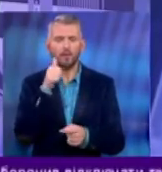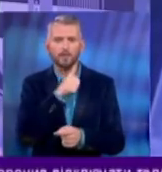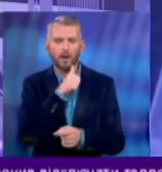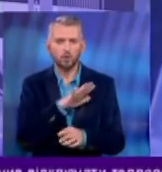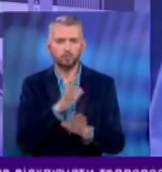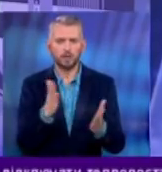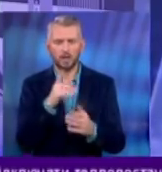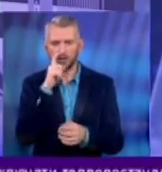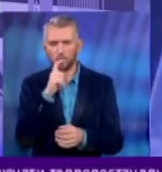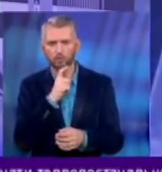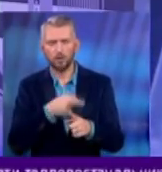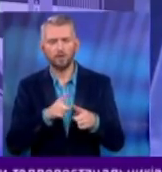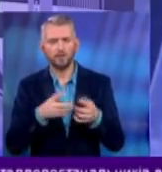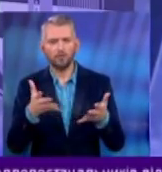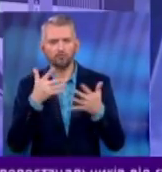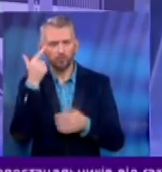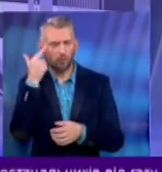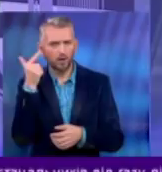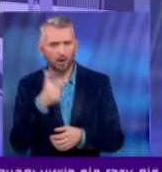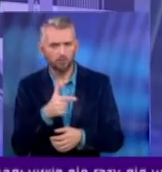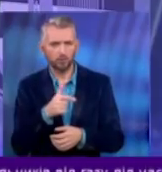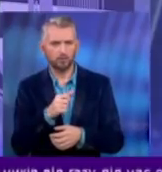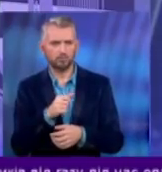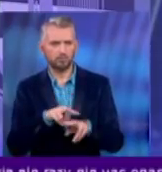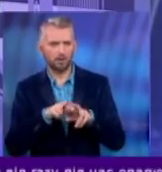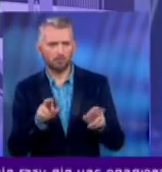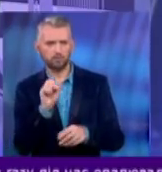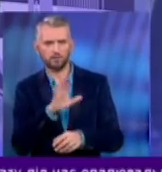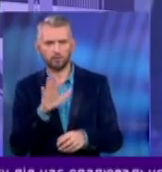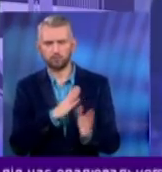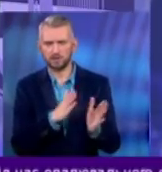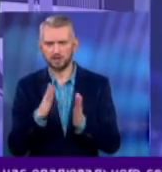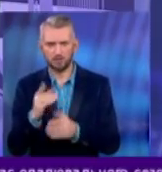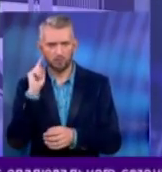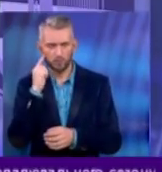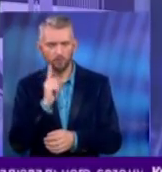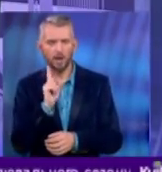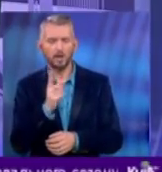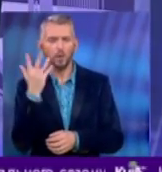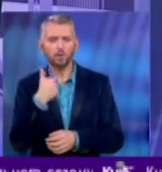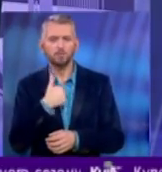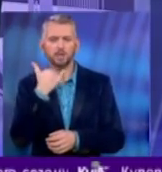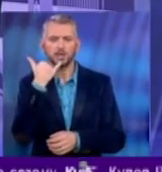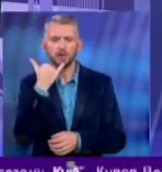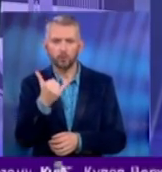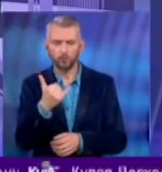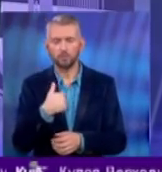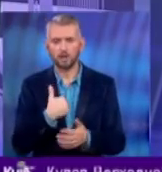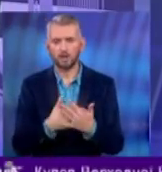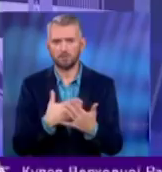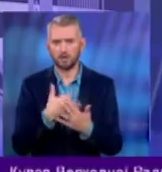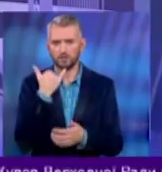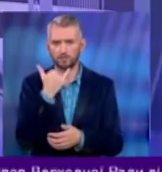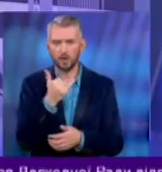якесь незрозуміле, а це чітко, грамотно, європейська система продумана. Але коли ми телефонуємо, я, наприклад,